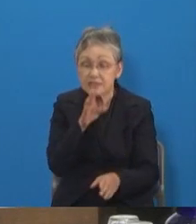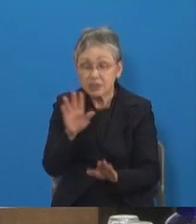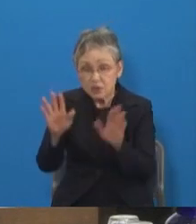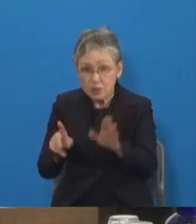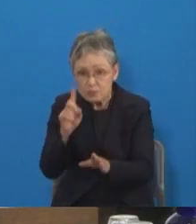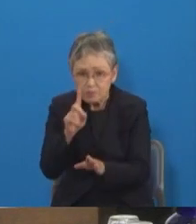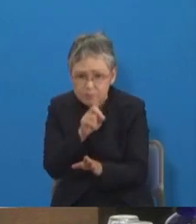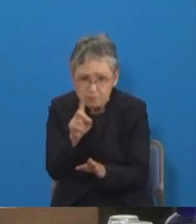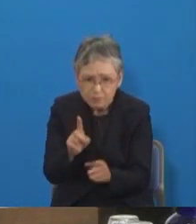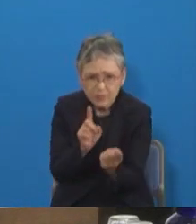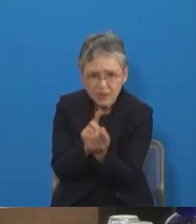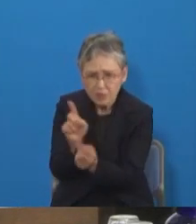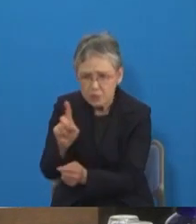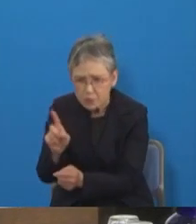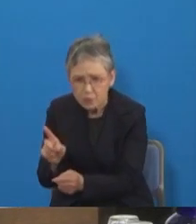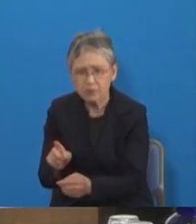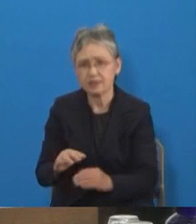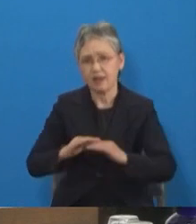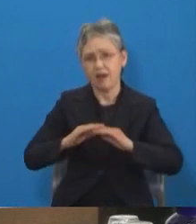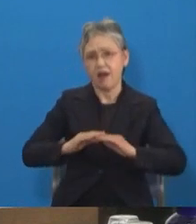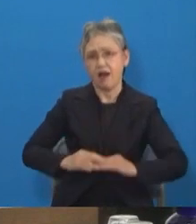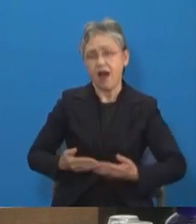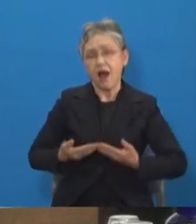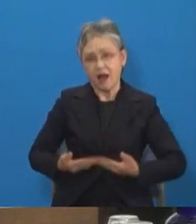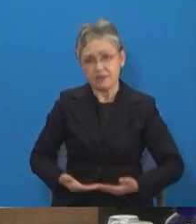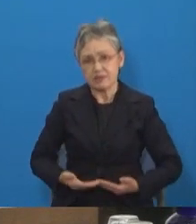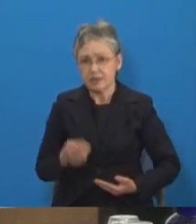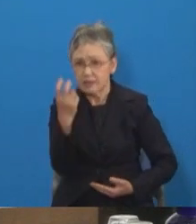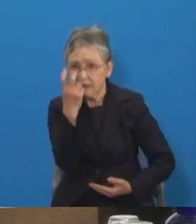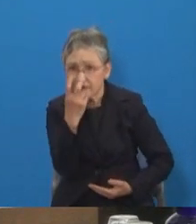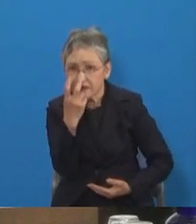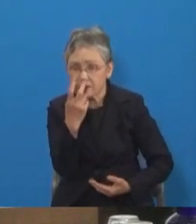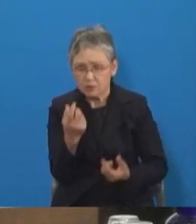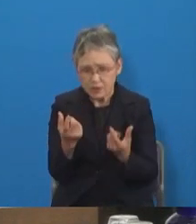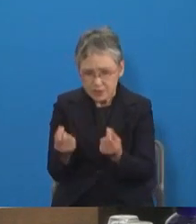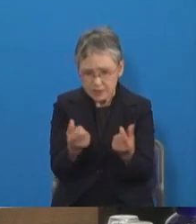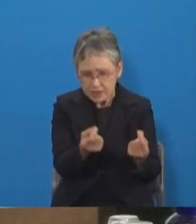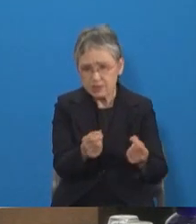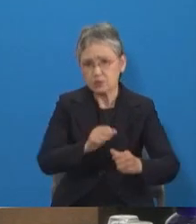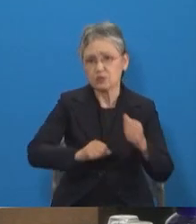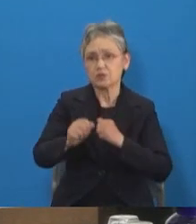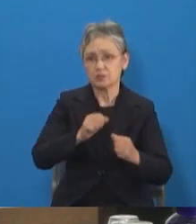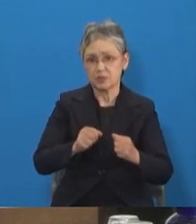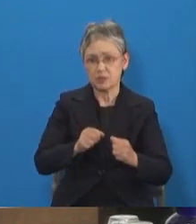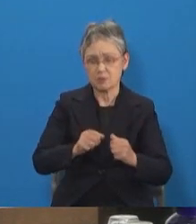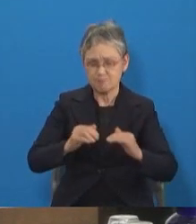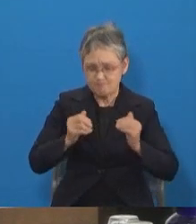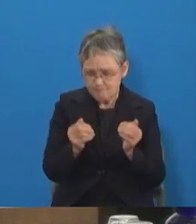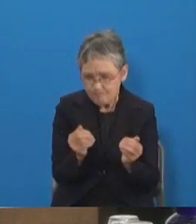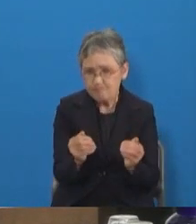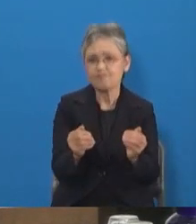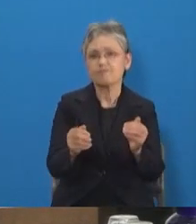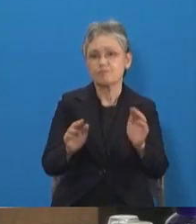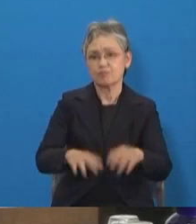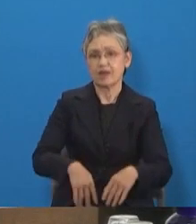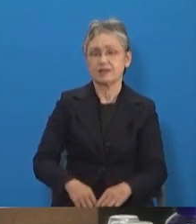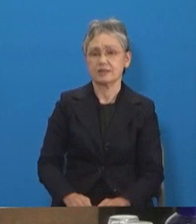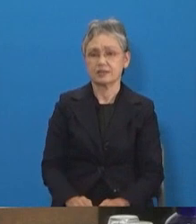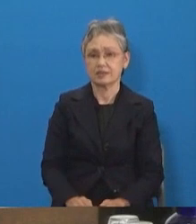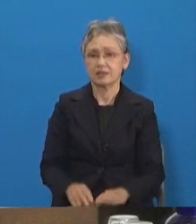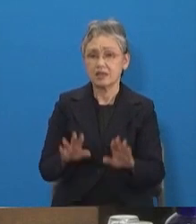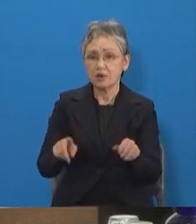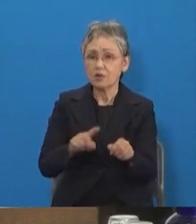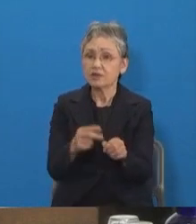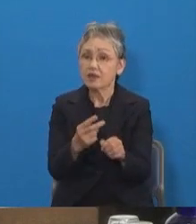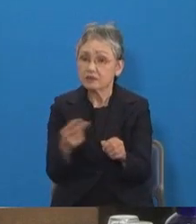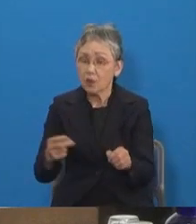確認し、安全管理の徹底を求めるなど、安全確保のための取り組みを強力に進めてまいりました。今年度から